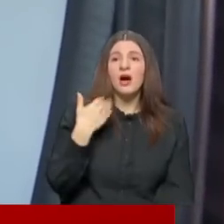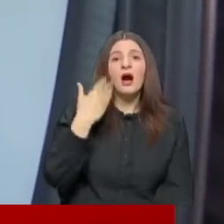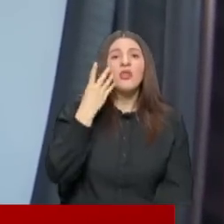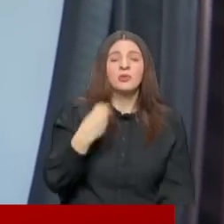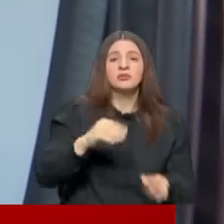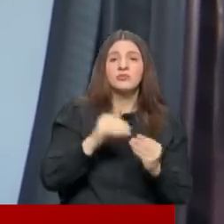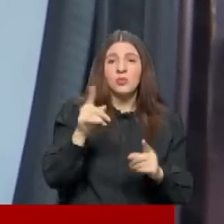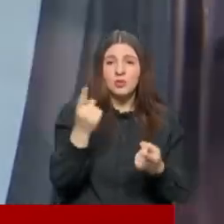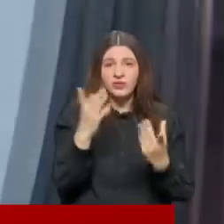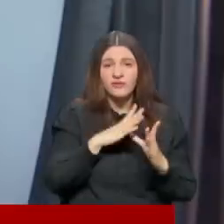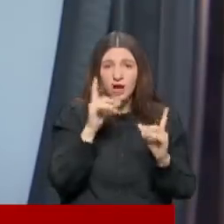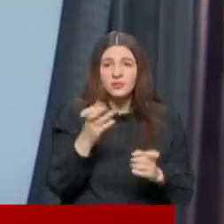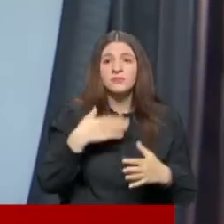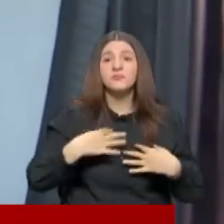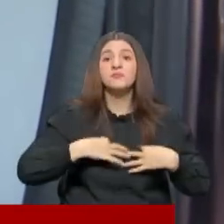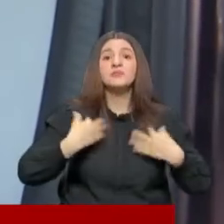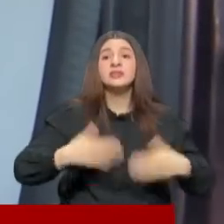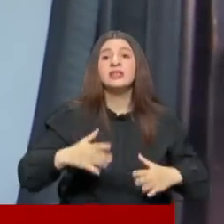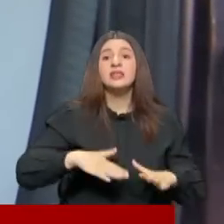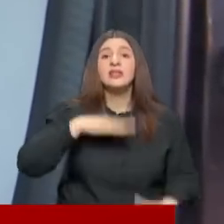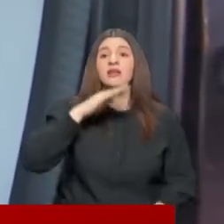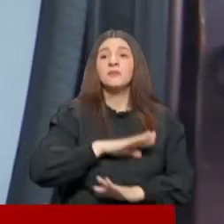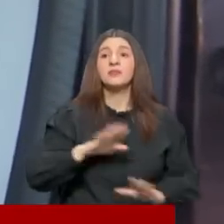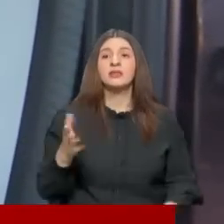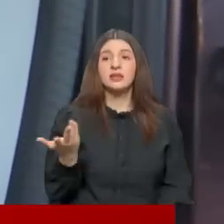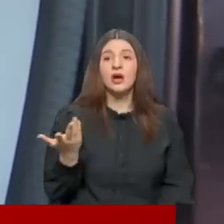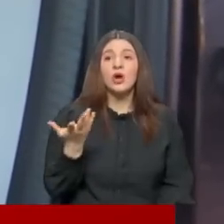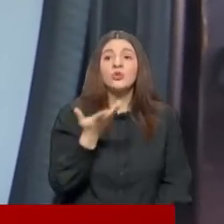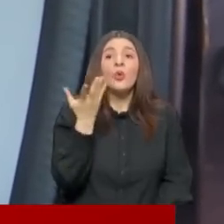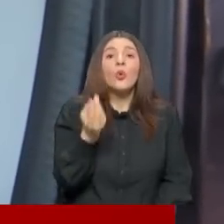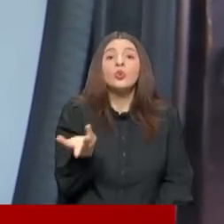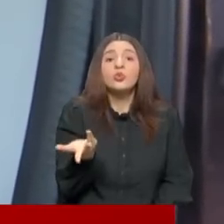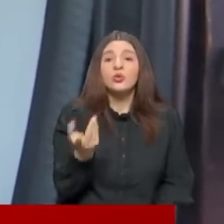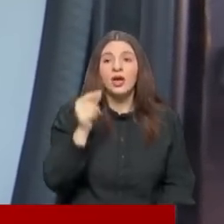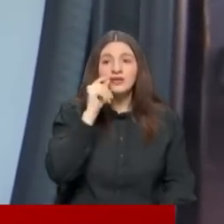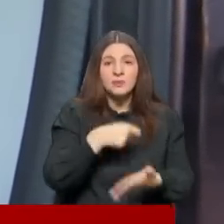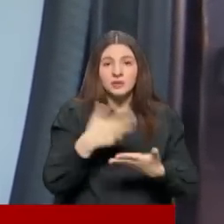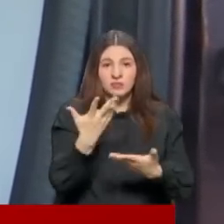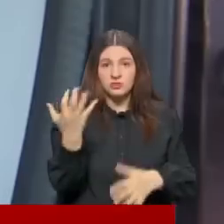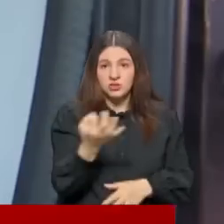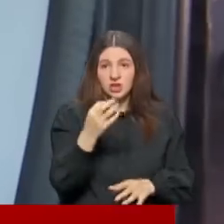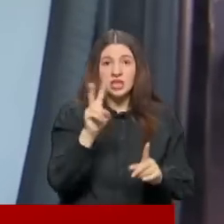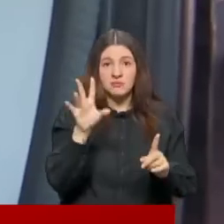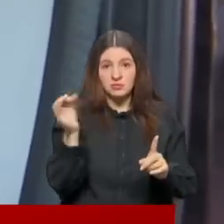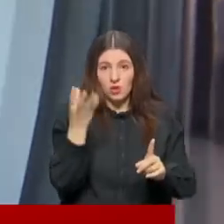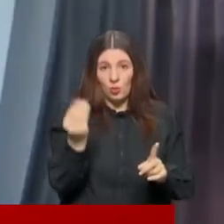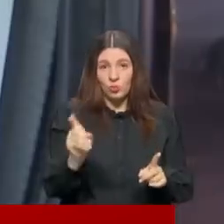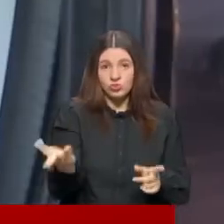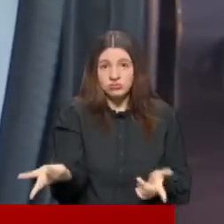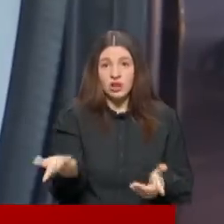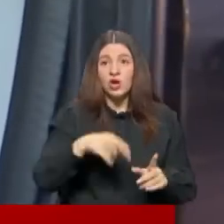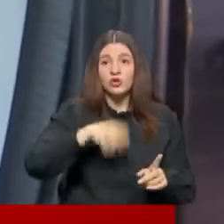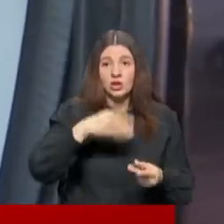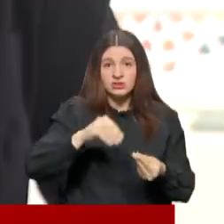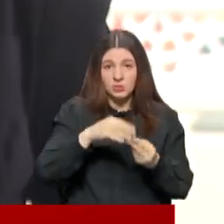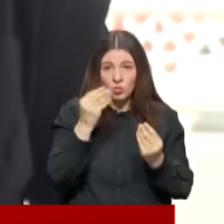Anlamadan zam geliyor. Böyle bir şey var mı? Bıktık ya. Yeter artık ya. Ne oldu ya? İnsanların maaşı 5 milyarken 25 milyar mı oldu? Ya günlük